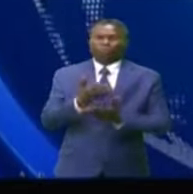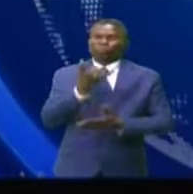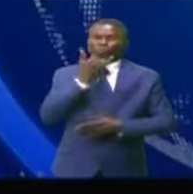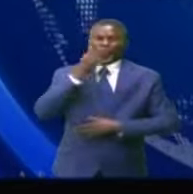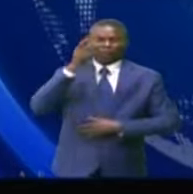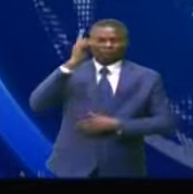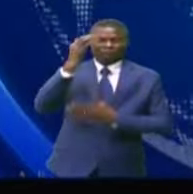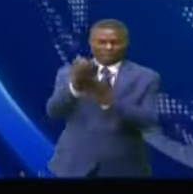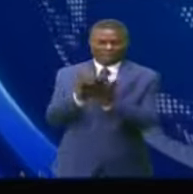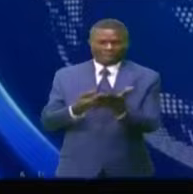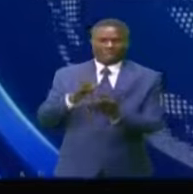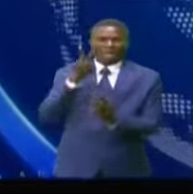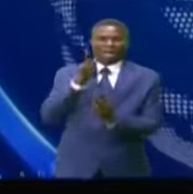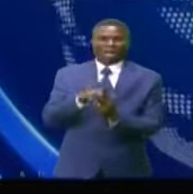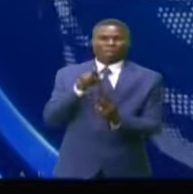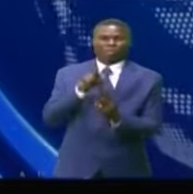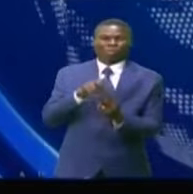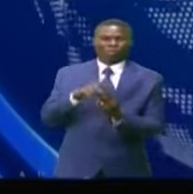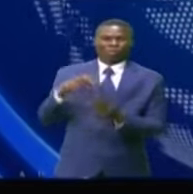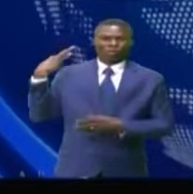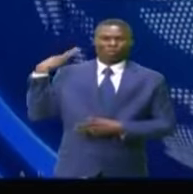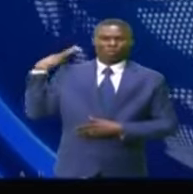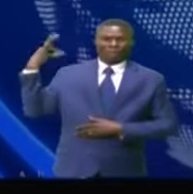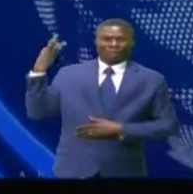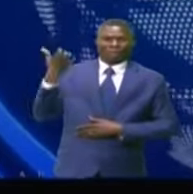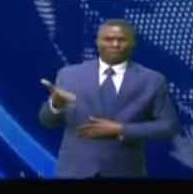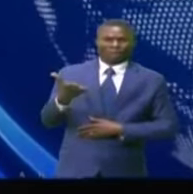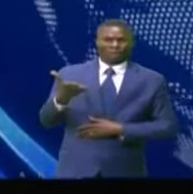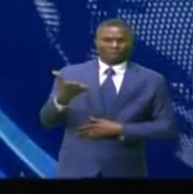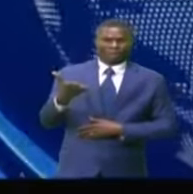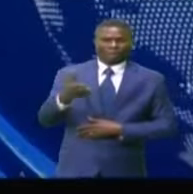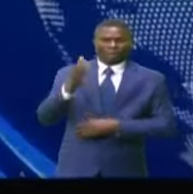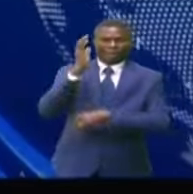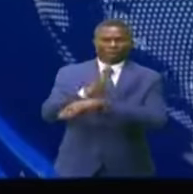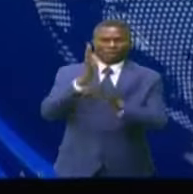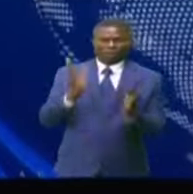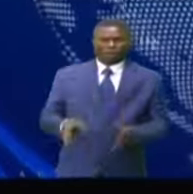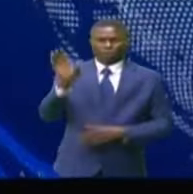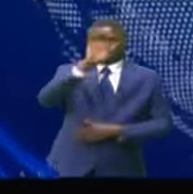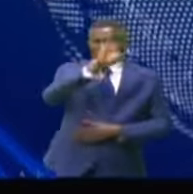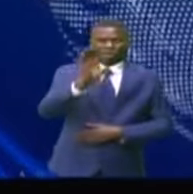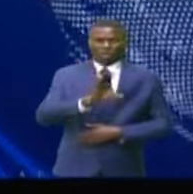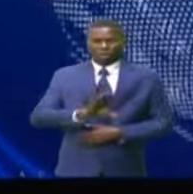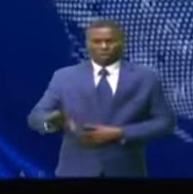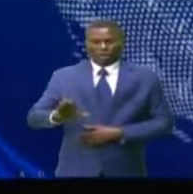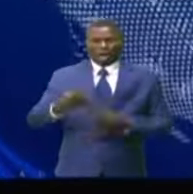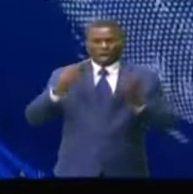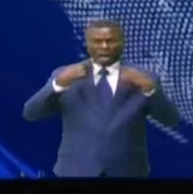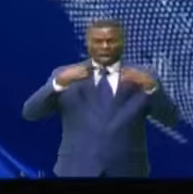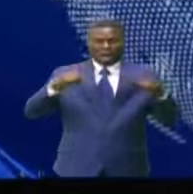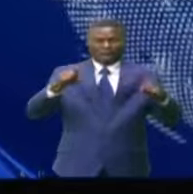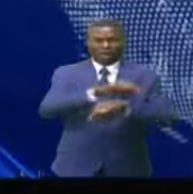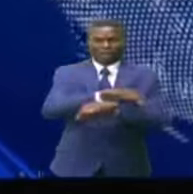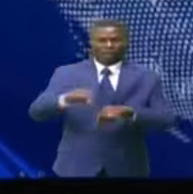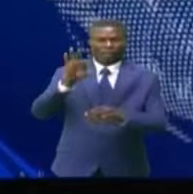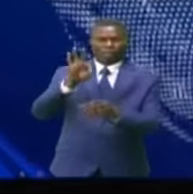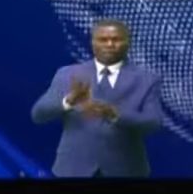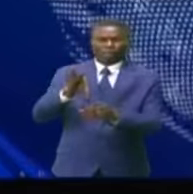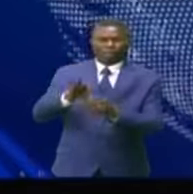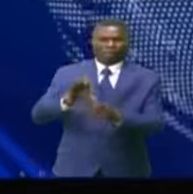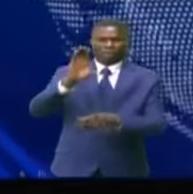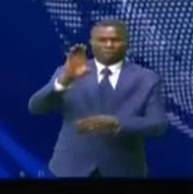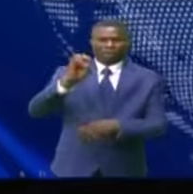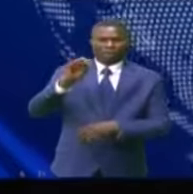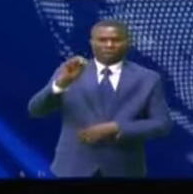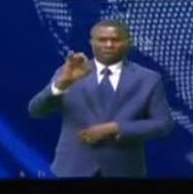listes provisoires, des candidatures, des conseillers municipaux, publié par la CENI. Cette annonce